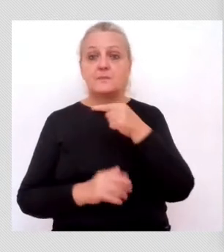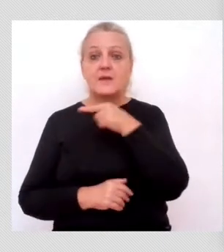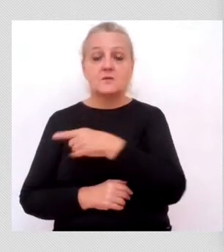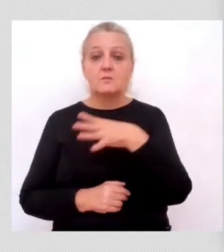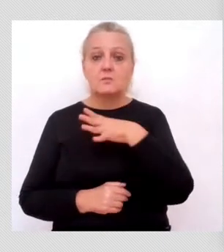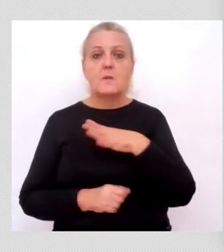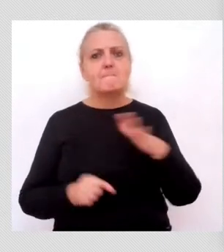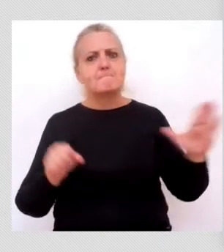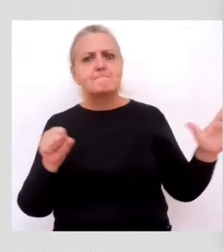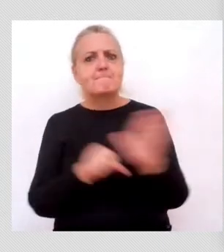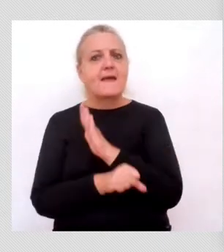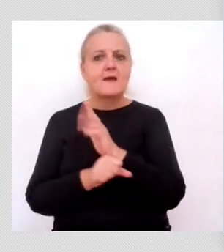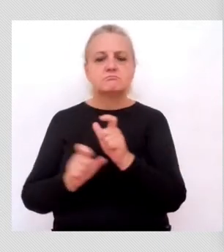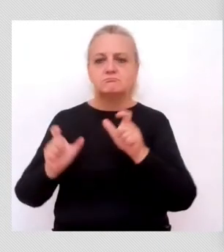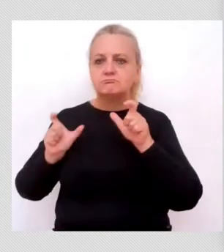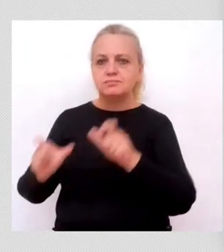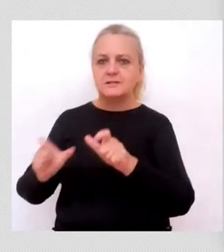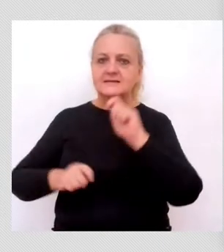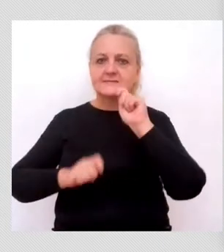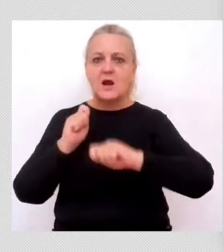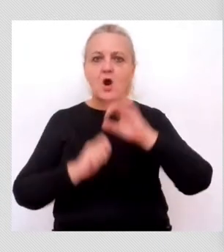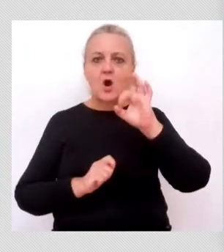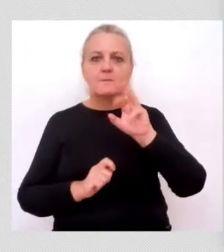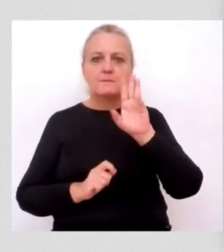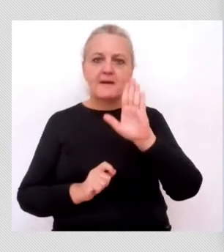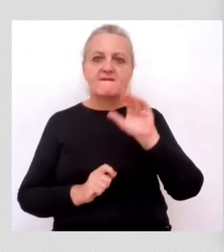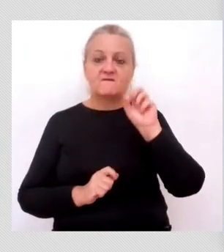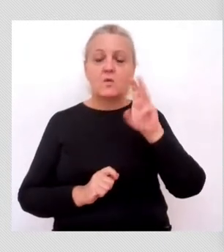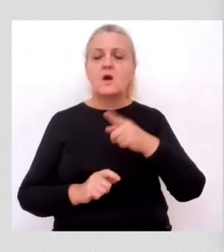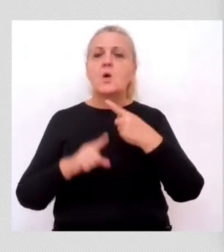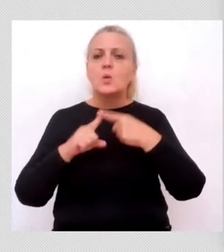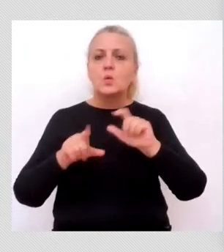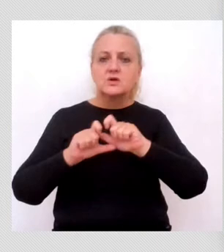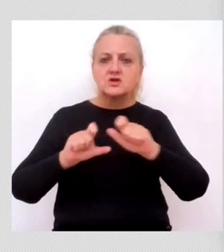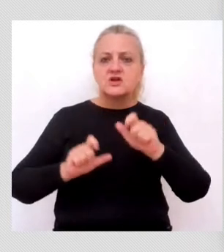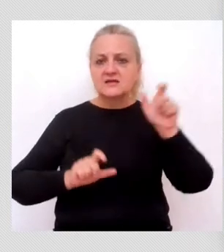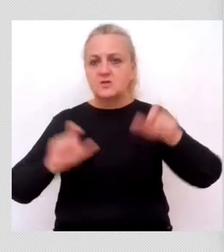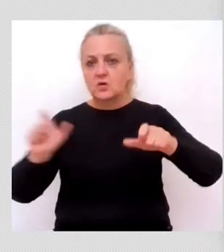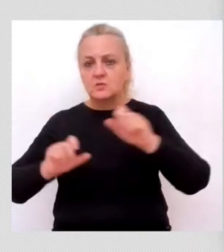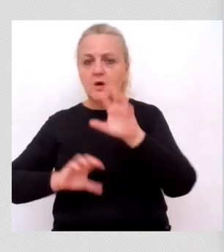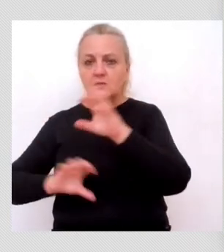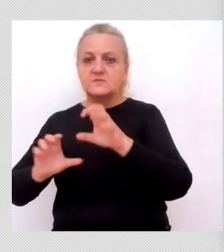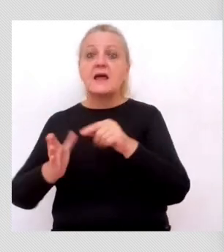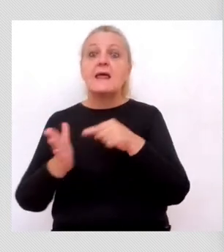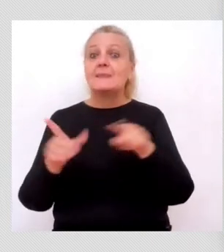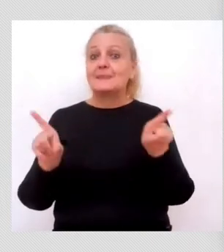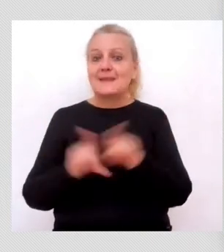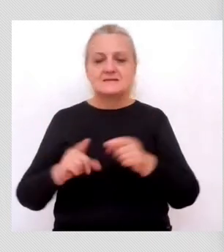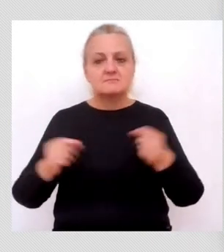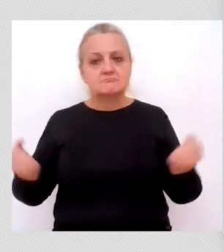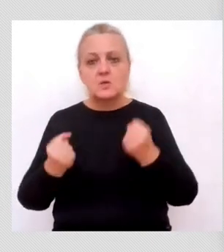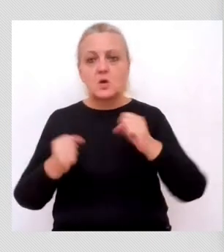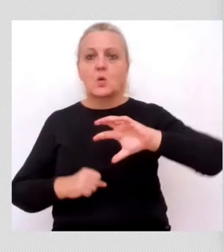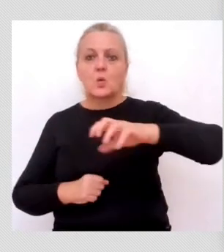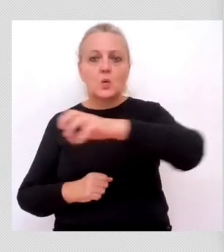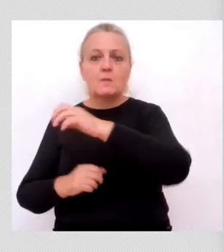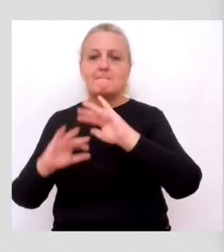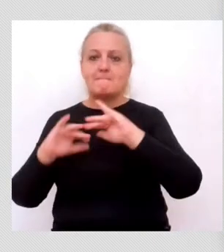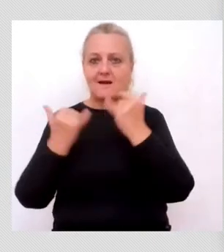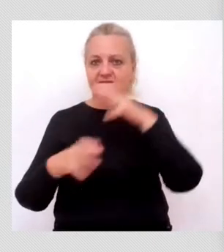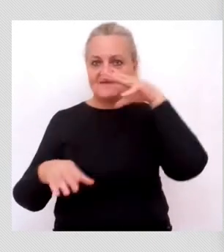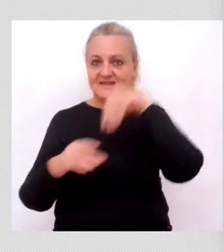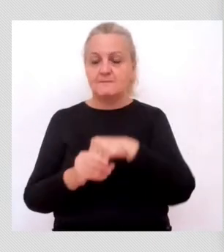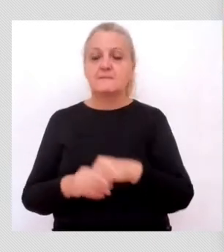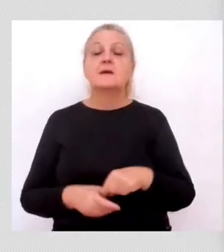pełną misją OBWE, setką obserwatorów krótkoterminowych i z pełnym zaangażowaniem grup parlamentarnych